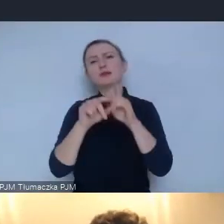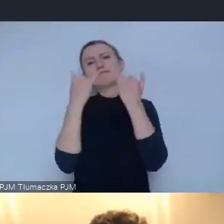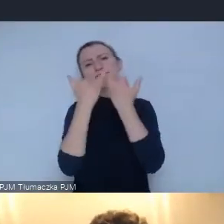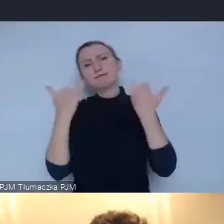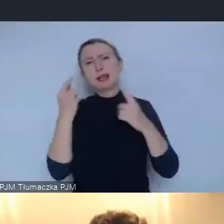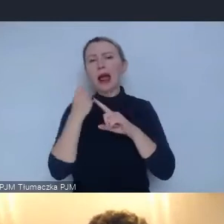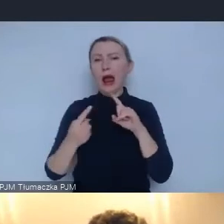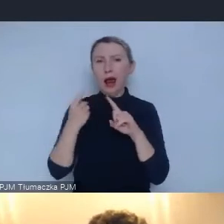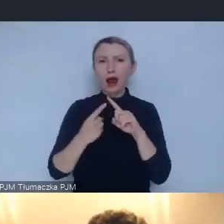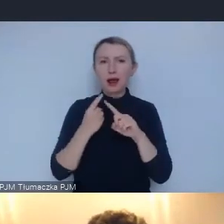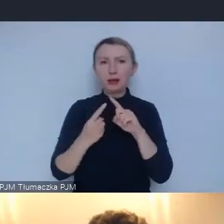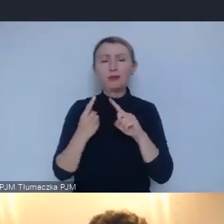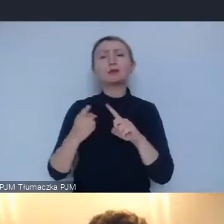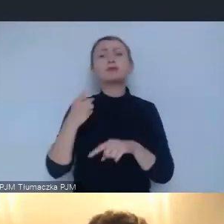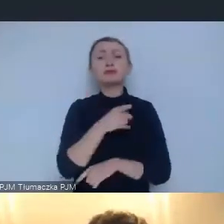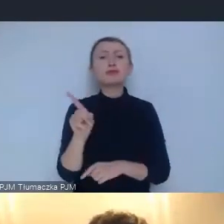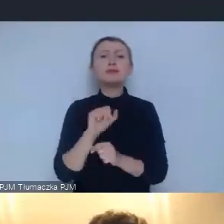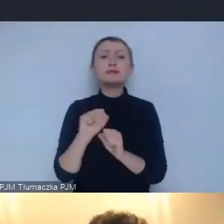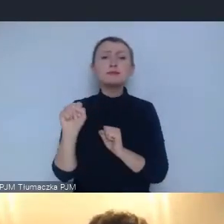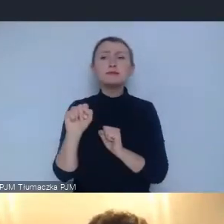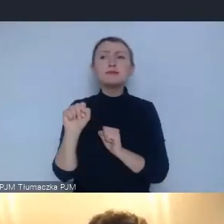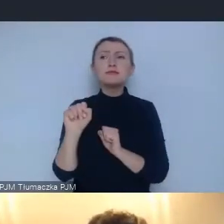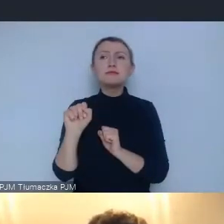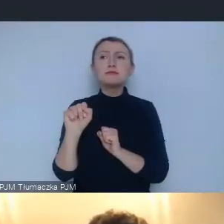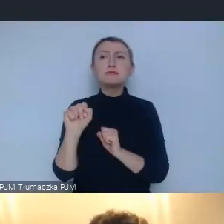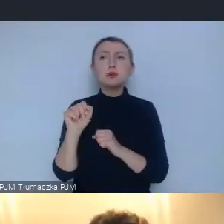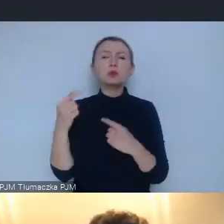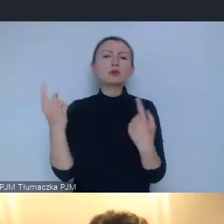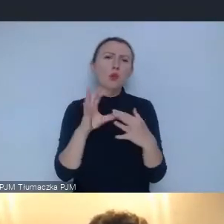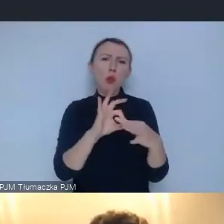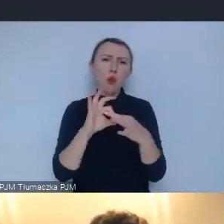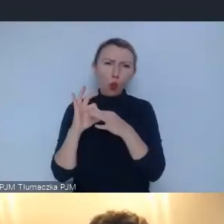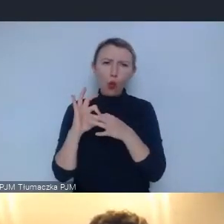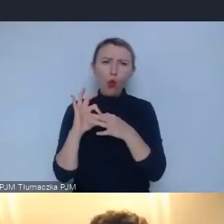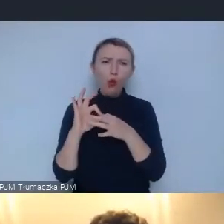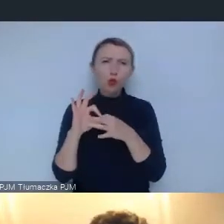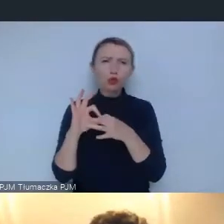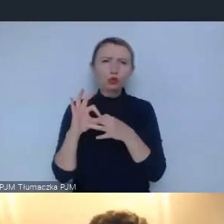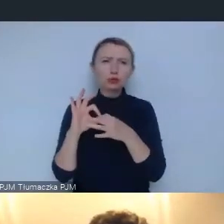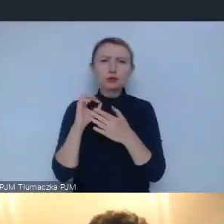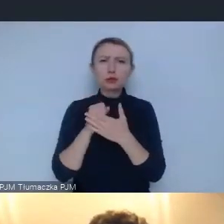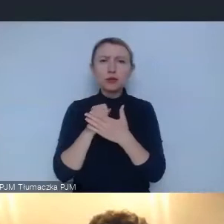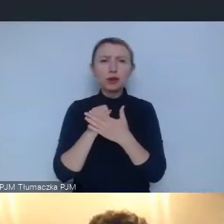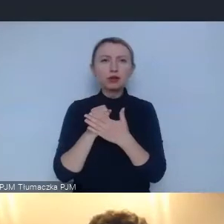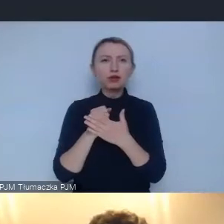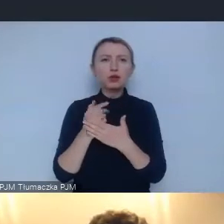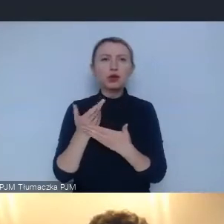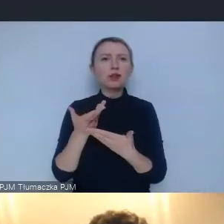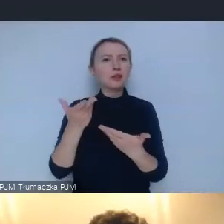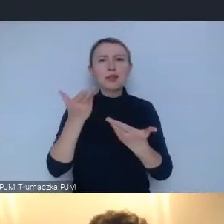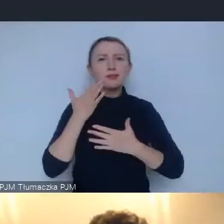elementy, które się bezpośrednio z tą sytuacją łączą, nie napawa